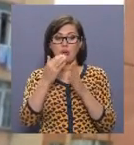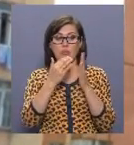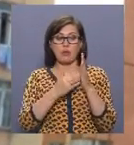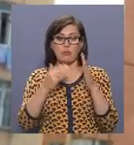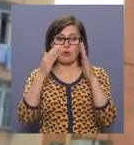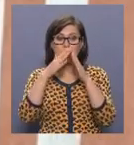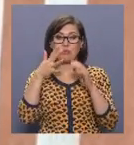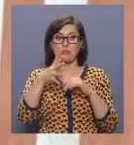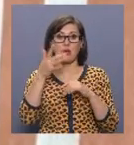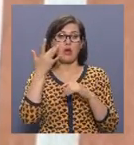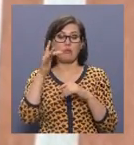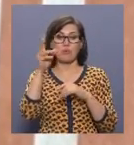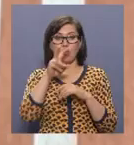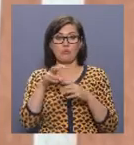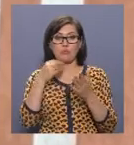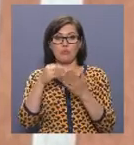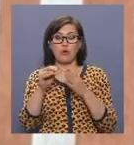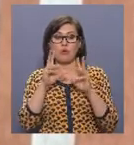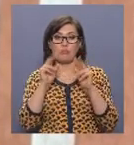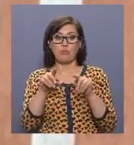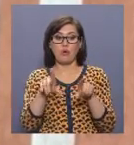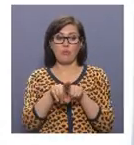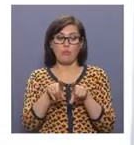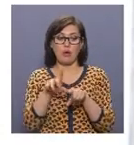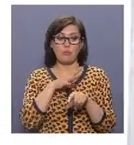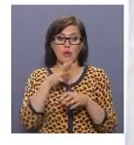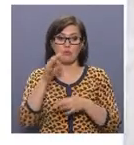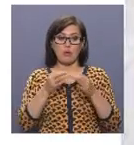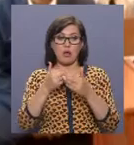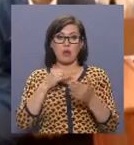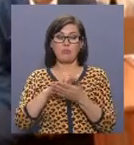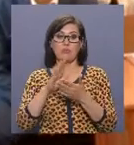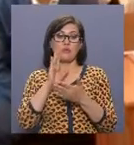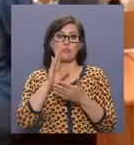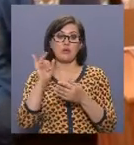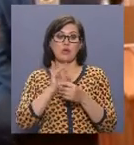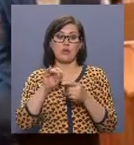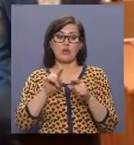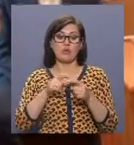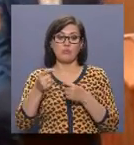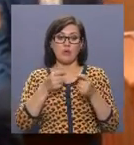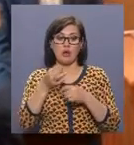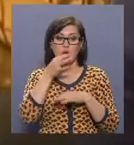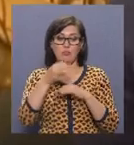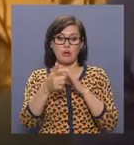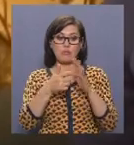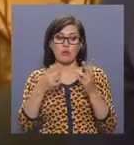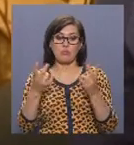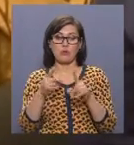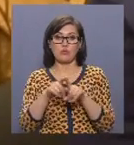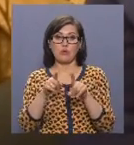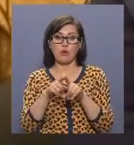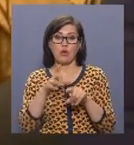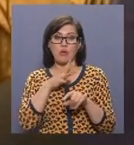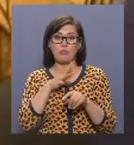үйлерді 5000 ақш долларына сатып алып беруді уәде еткен. Дегенмен сот алдында келіншек бұдан да шені жоғарылар жауапқа тартылуы керек деп басын